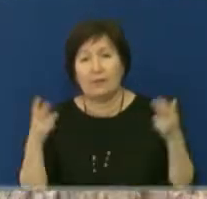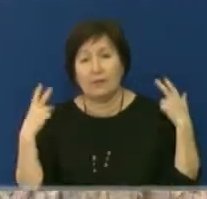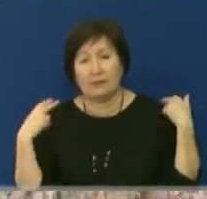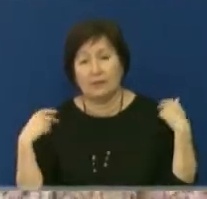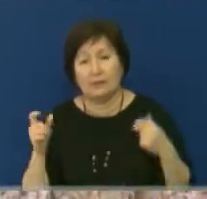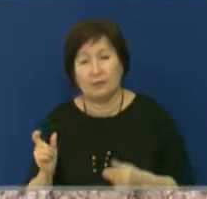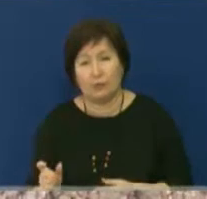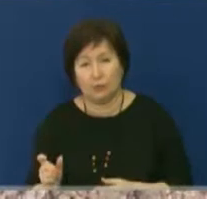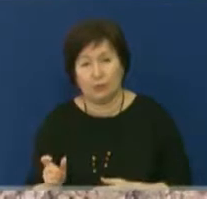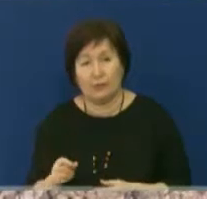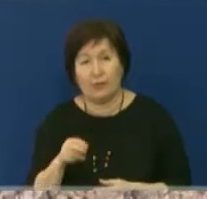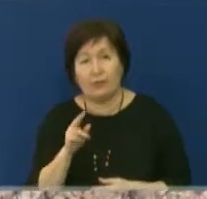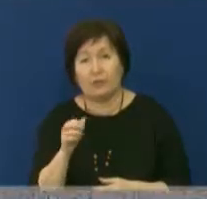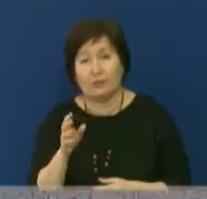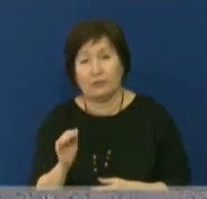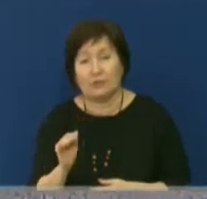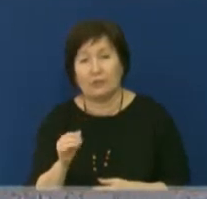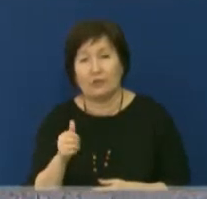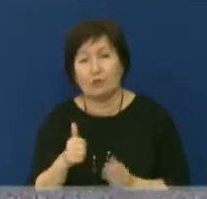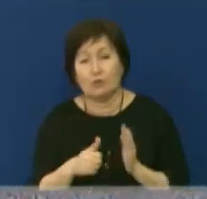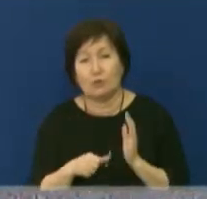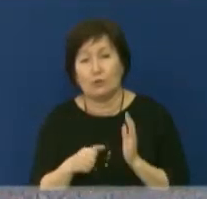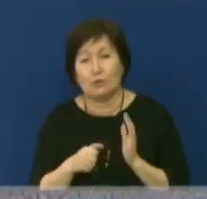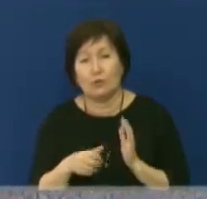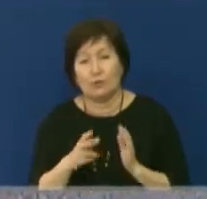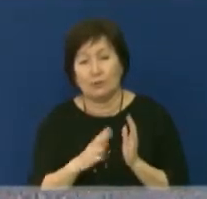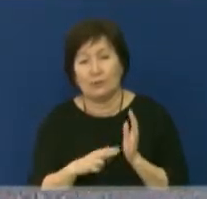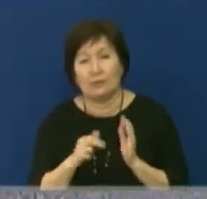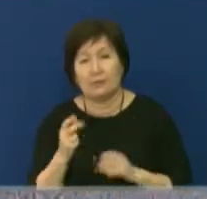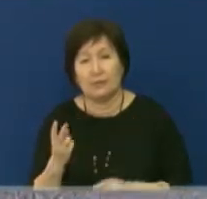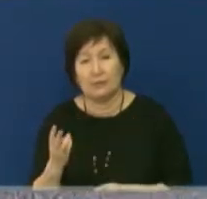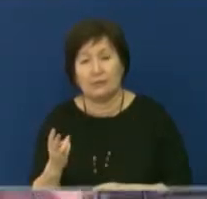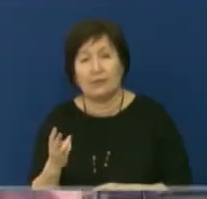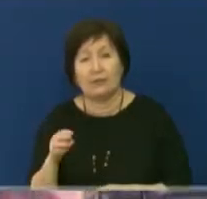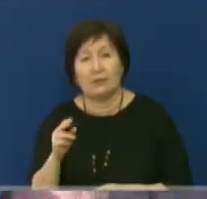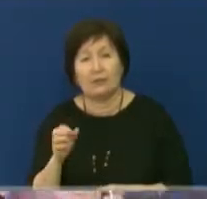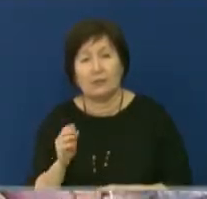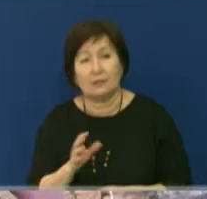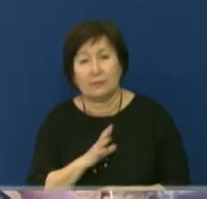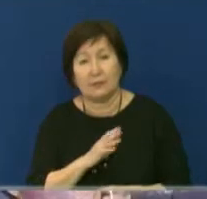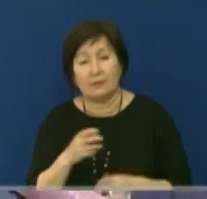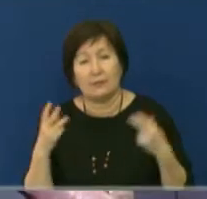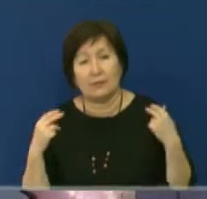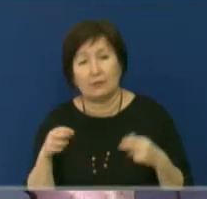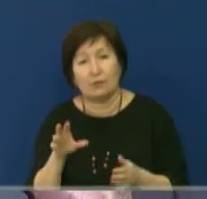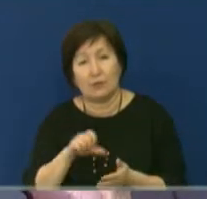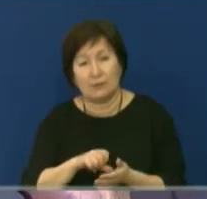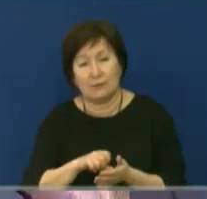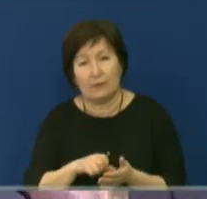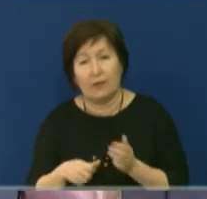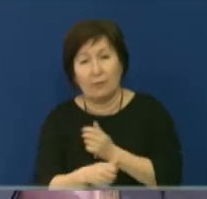части 68303. В рамках акции здесь высадили 70 деревьев. По улице